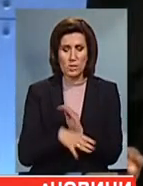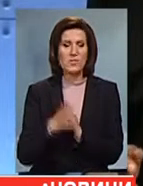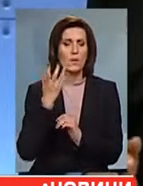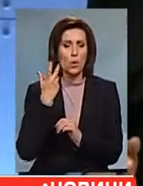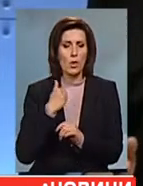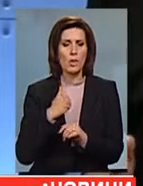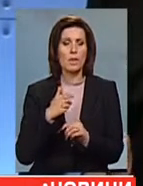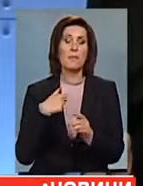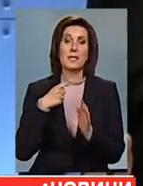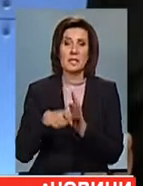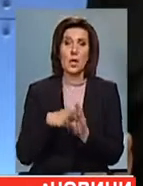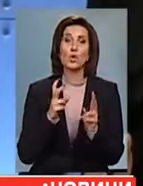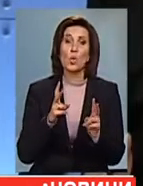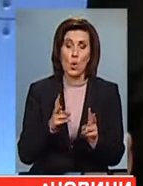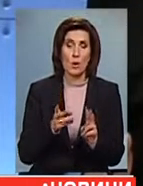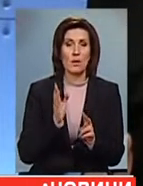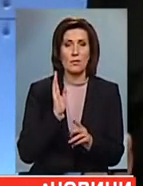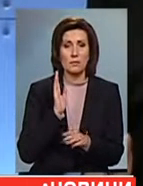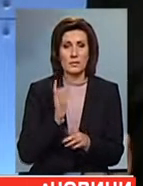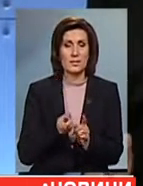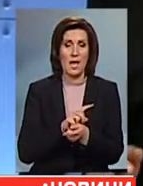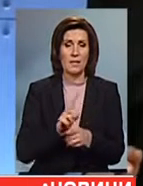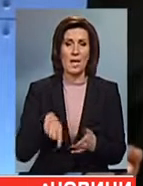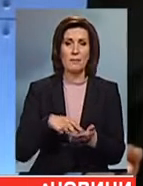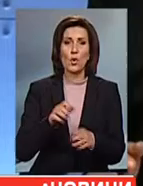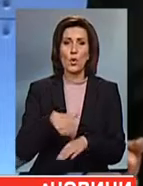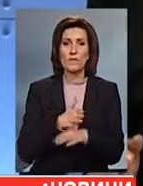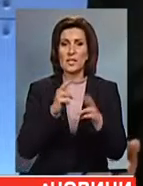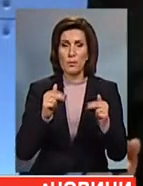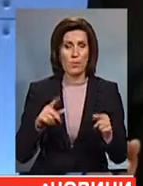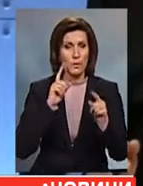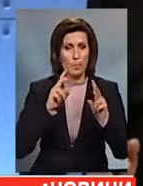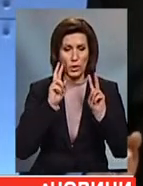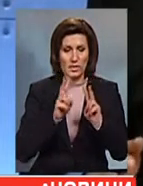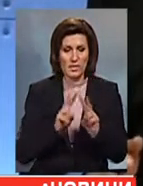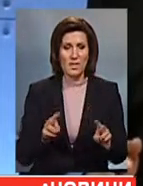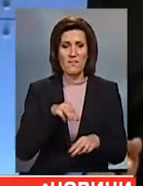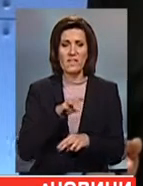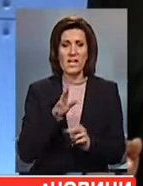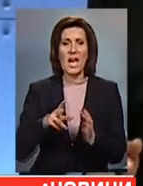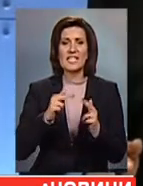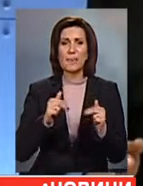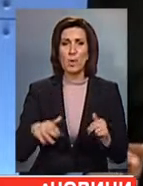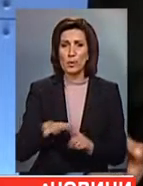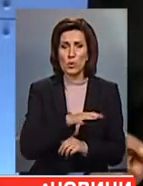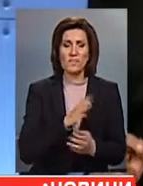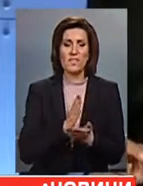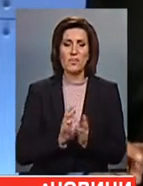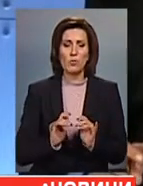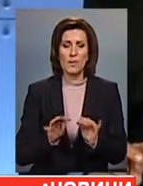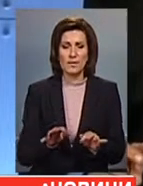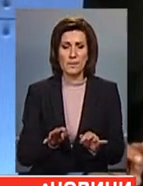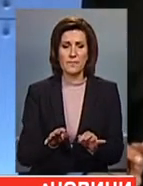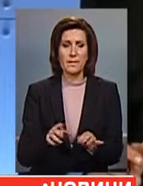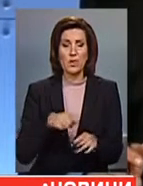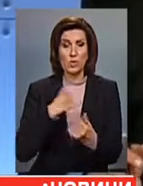саме ми дізнаємося, хто саме став міським головою Дніпропетровська, поки що невідомо, адже в ТВК Дніпропетровській відбувається події,